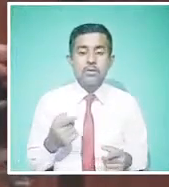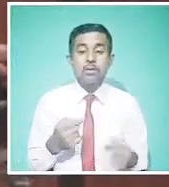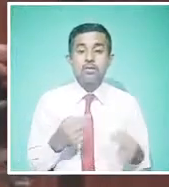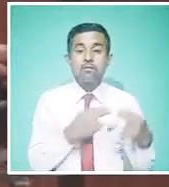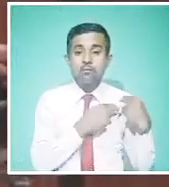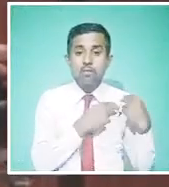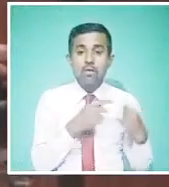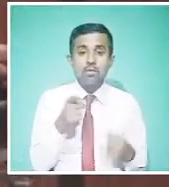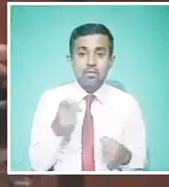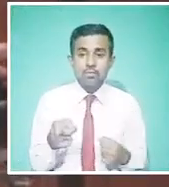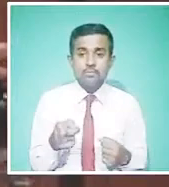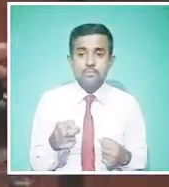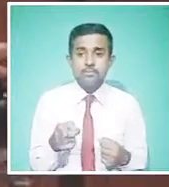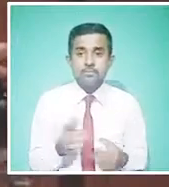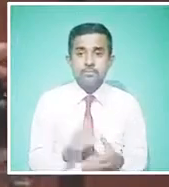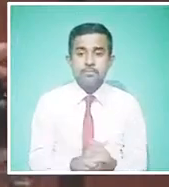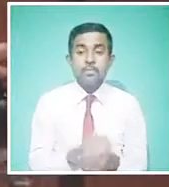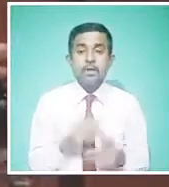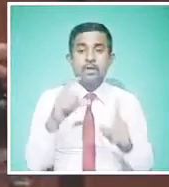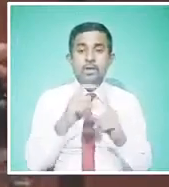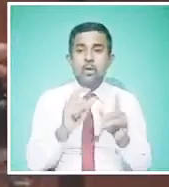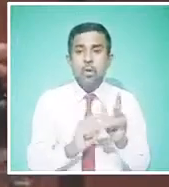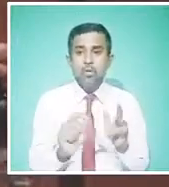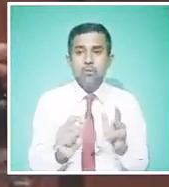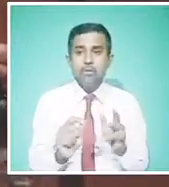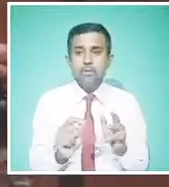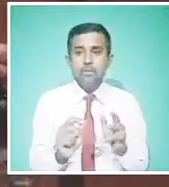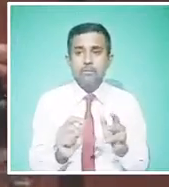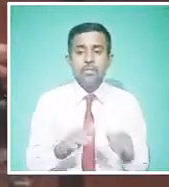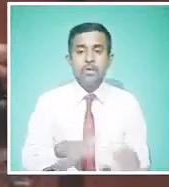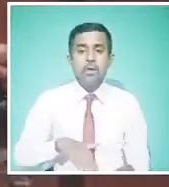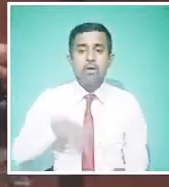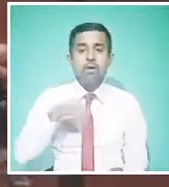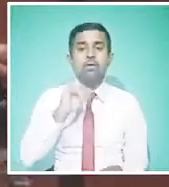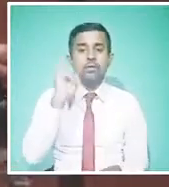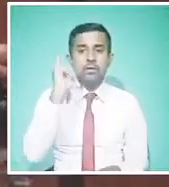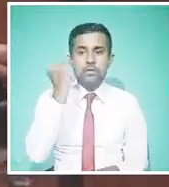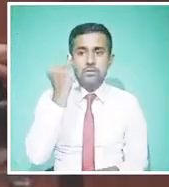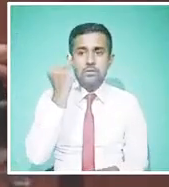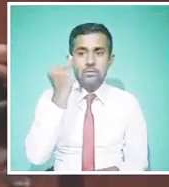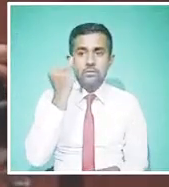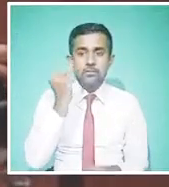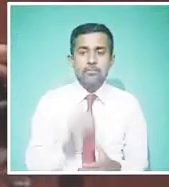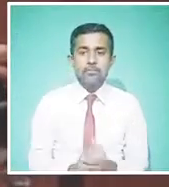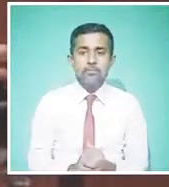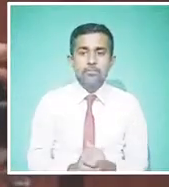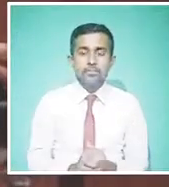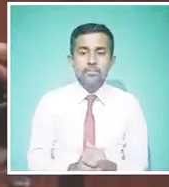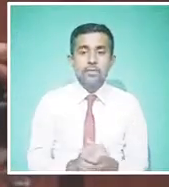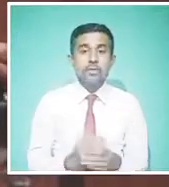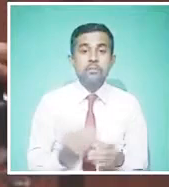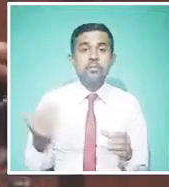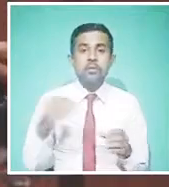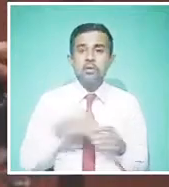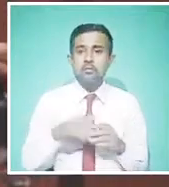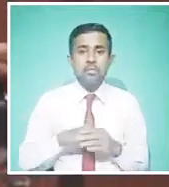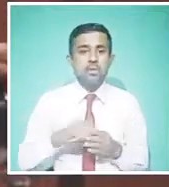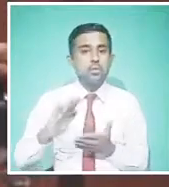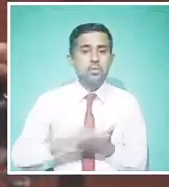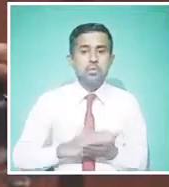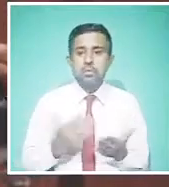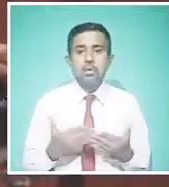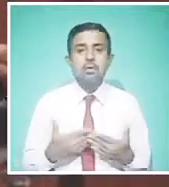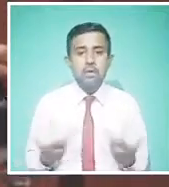அதிகாரிகளாலோ மக்களினுடைய பிரதிநிதிகள் எந்த சந்தர்ப்பத்திலேயும் அழைக்கப்படுவதில்லை. முன்பெல்லாம் விவசாயிகளினுடைய